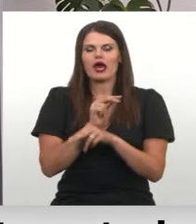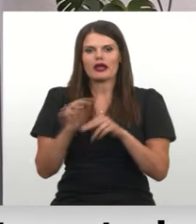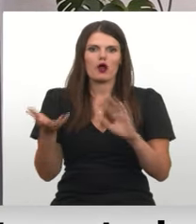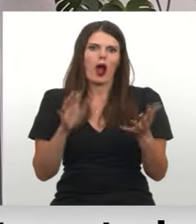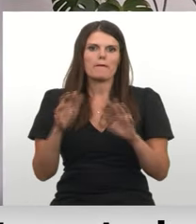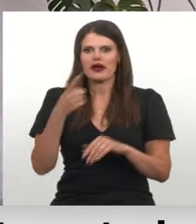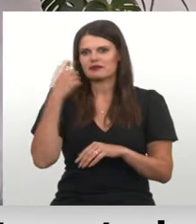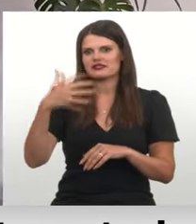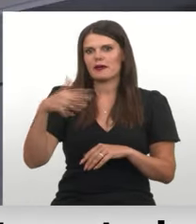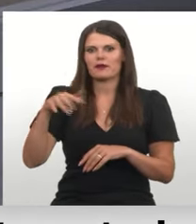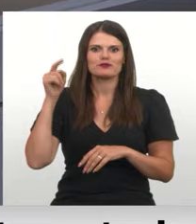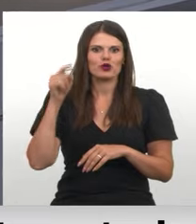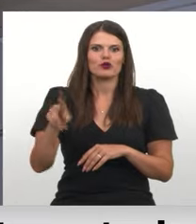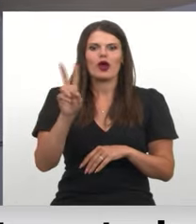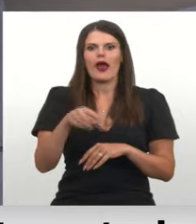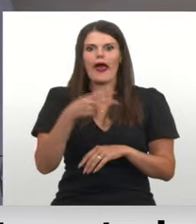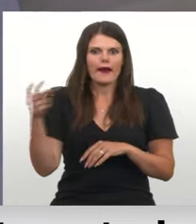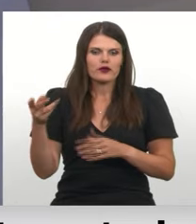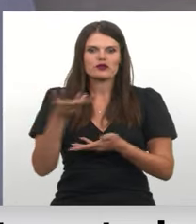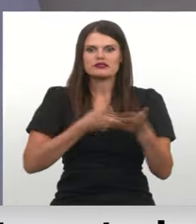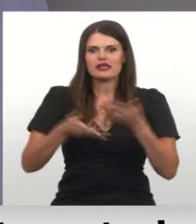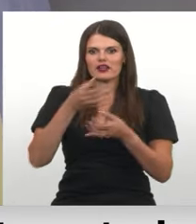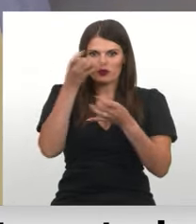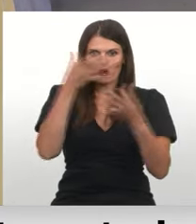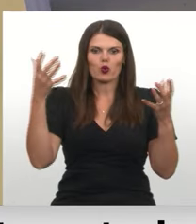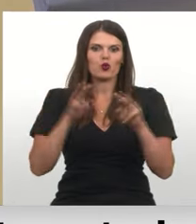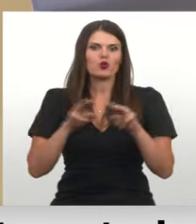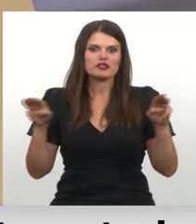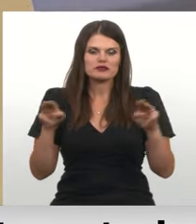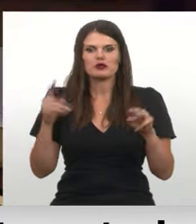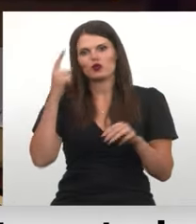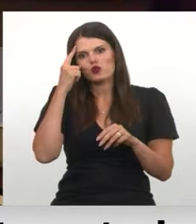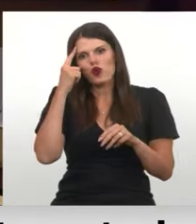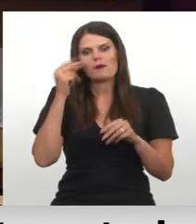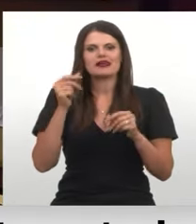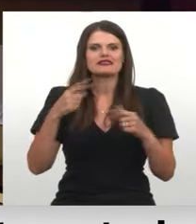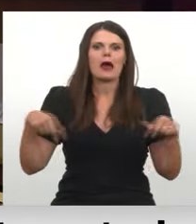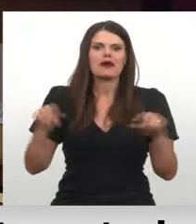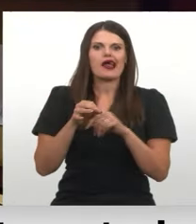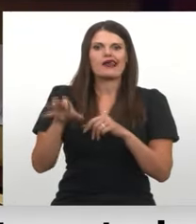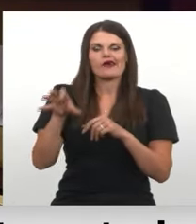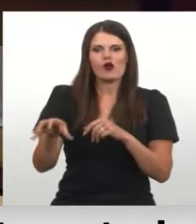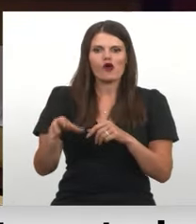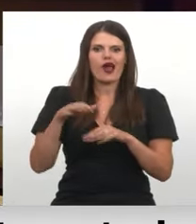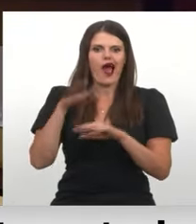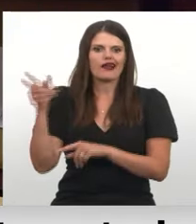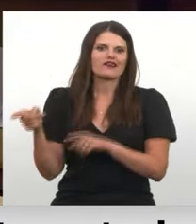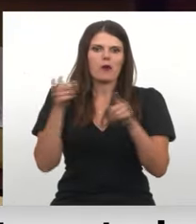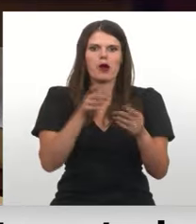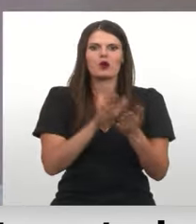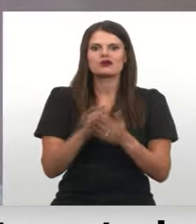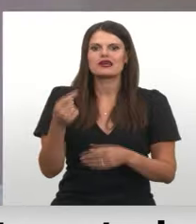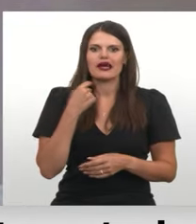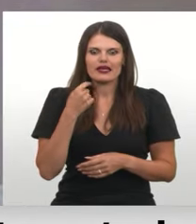aptuveni 150 tūkstoši eiro. Sadarbībā ar Kultūras ministriju tieko domāts par Zemgales reģionālu arhīvu pārcelšanu uz